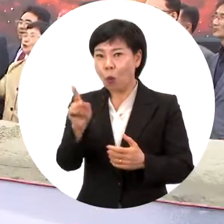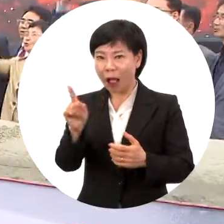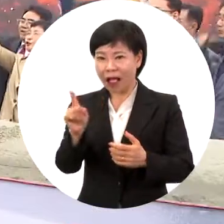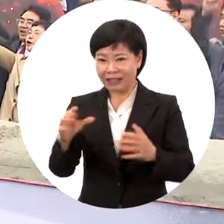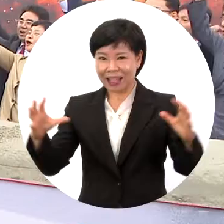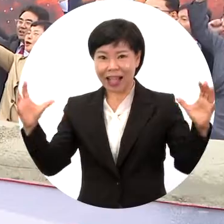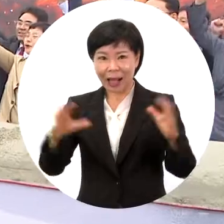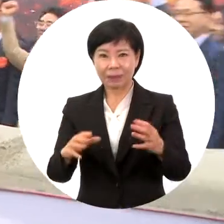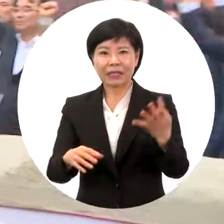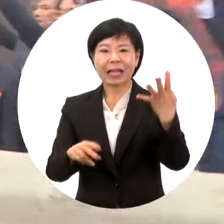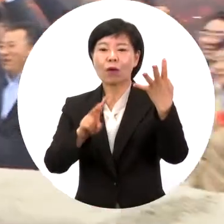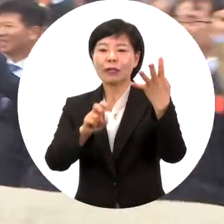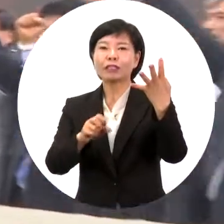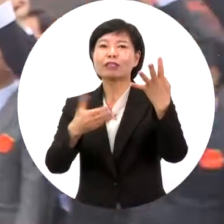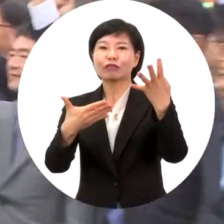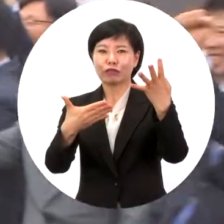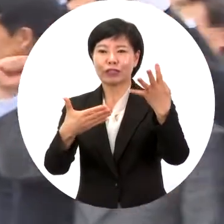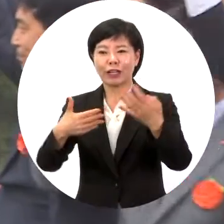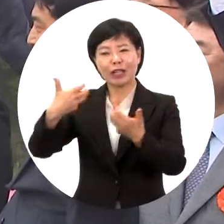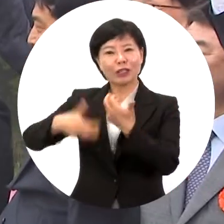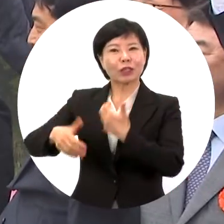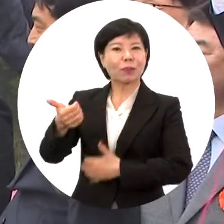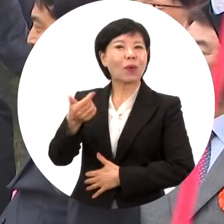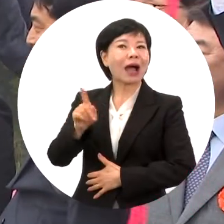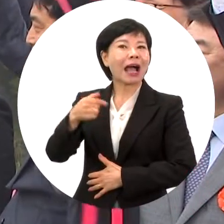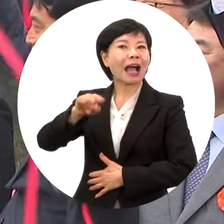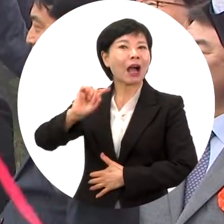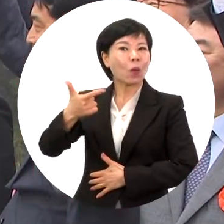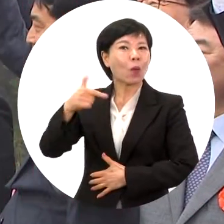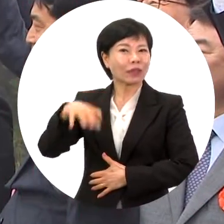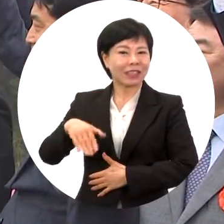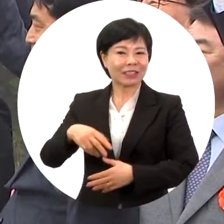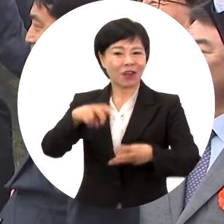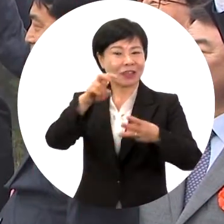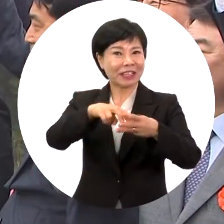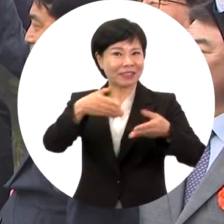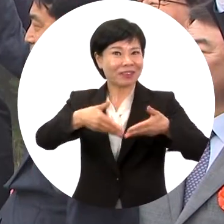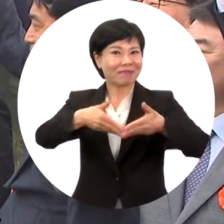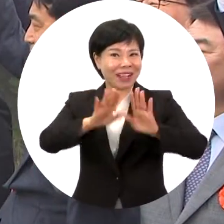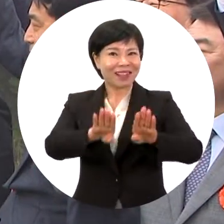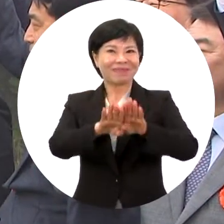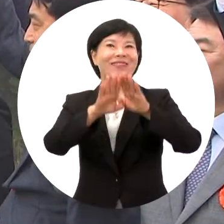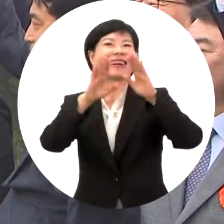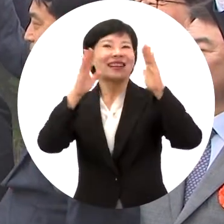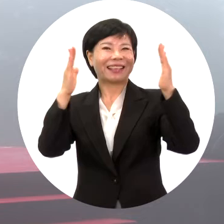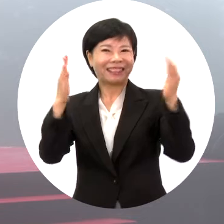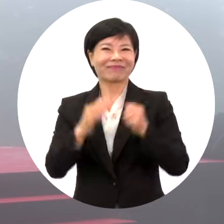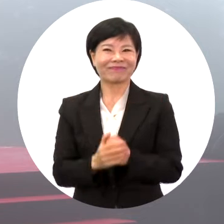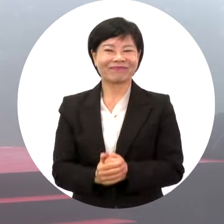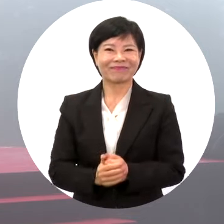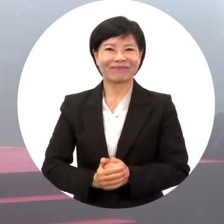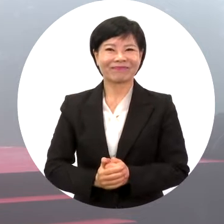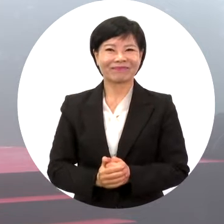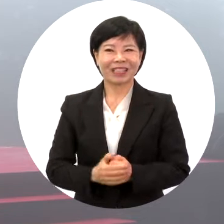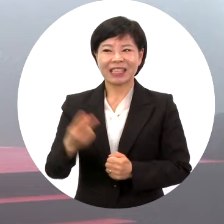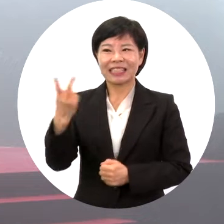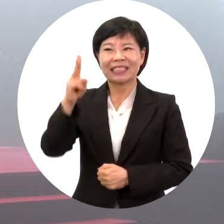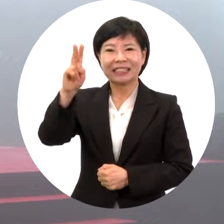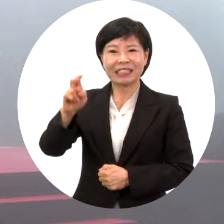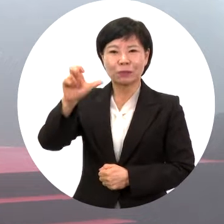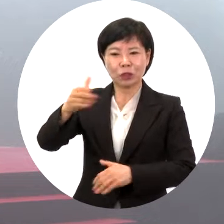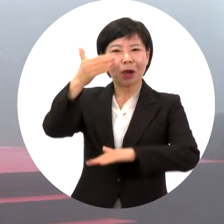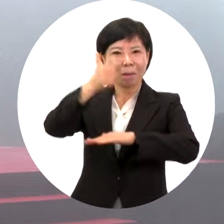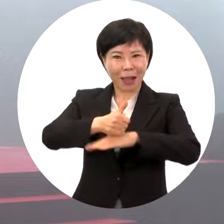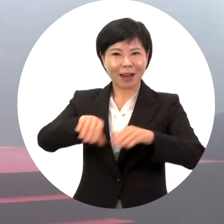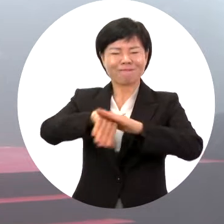4월 29일 서귀포시 하원테크노 캠퍼스에서 제주 하나우주센터 기공식을 개최했는데요. 2025년